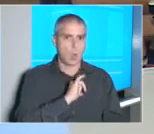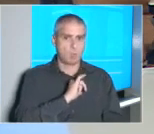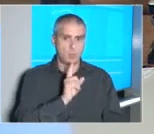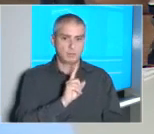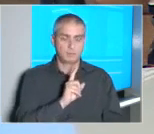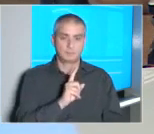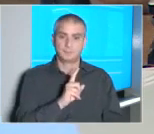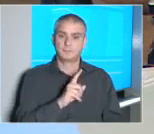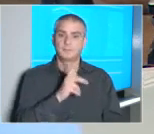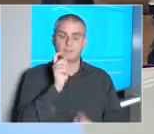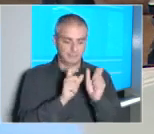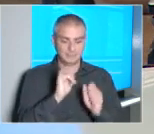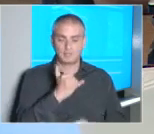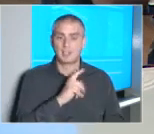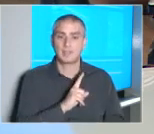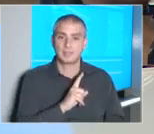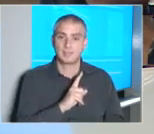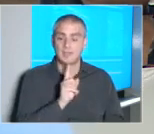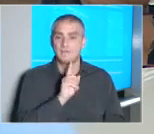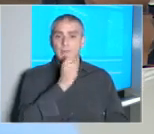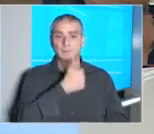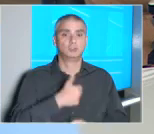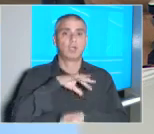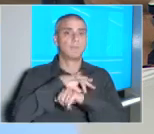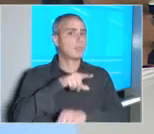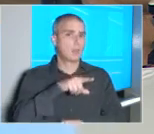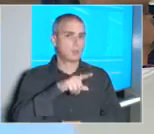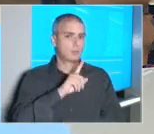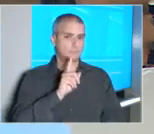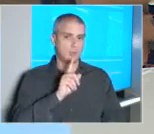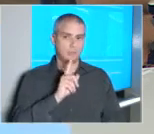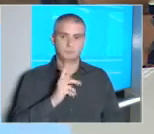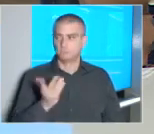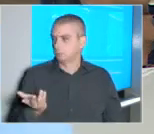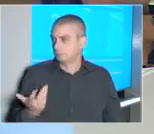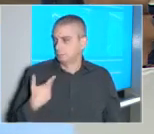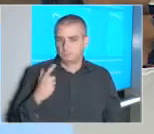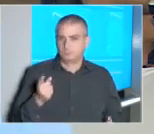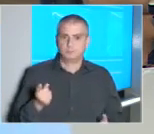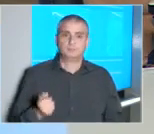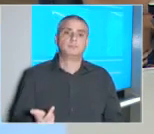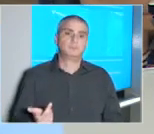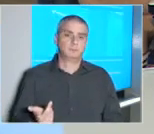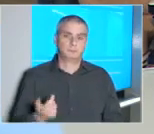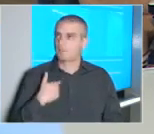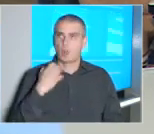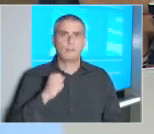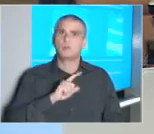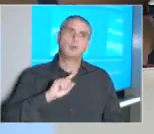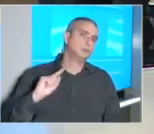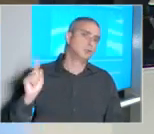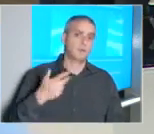מעוניינים, כלומר, האזרחים אולי כן, אבל מי שמנהל אותם, בסדר, אני לא בטוח מקצין, אני לא בטוח